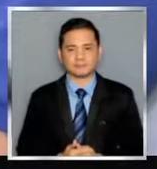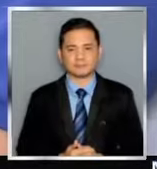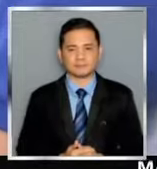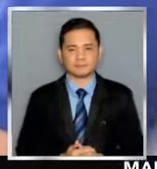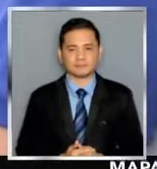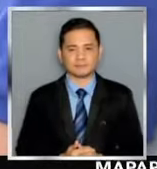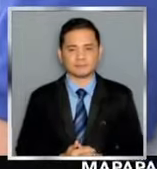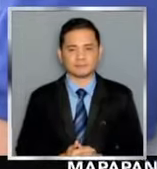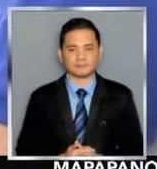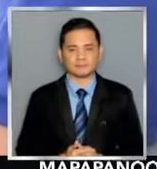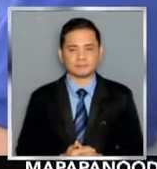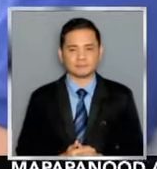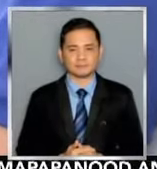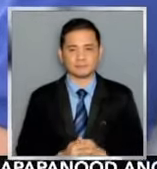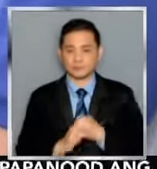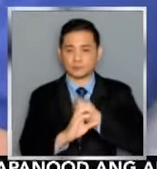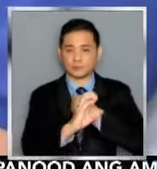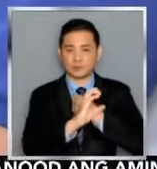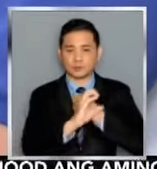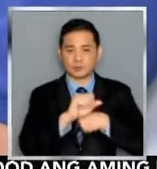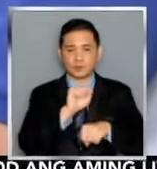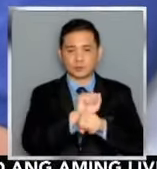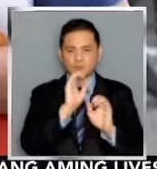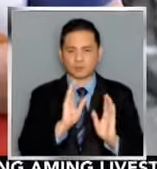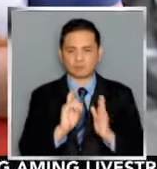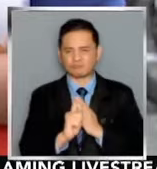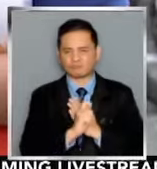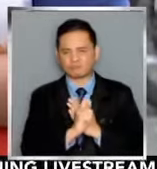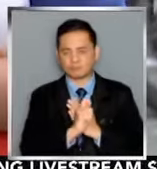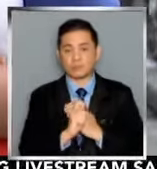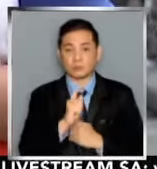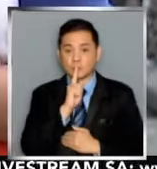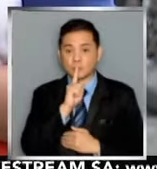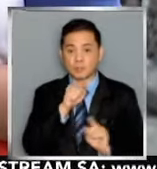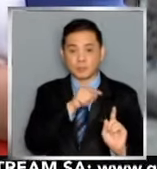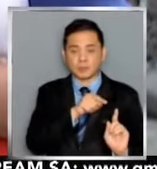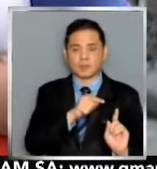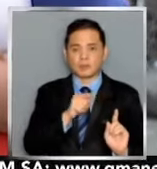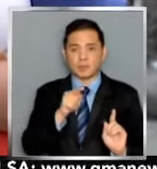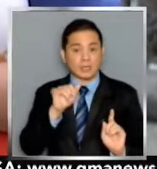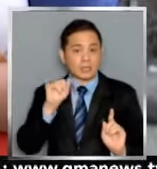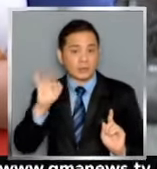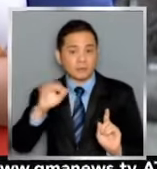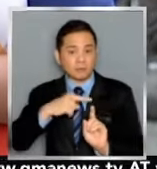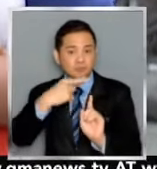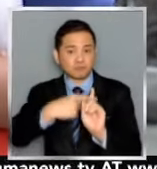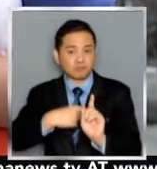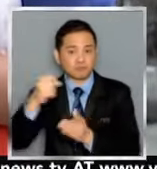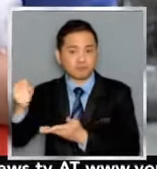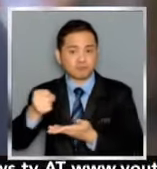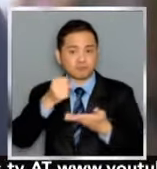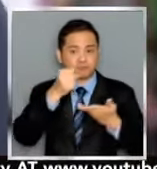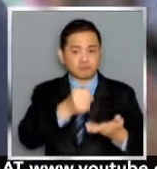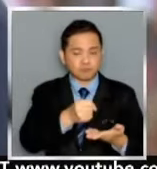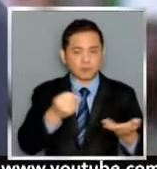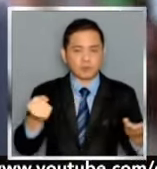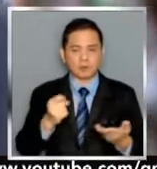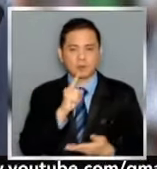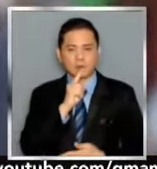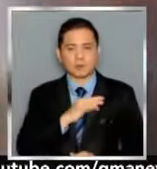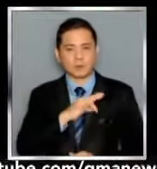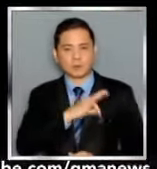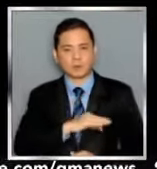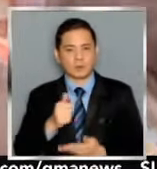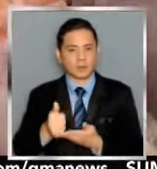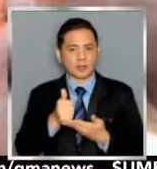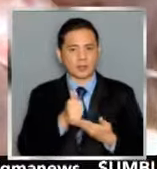Contractual worker ang mister ni Maylin. Laking tulong daw sa kanila ang buwan ng ayuda sa ilalim ng conditional cash transfer program ng